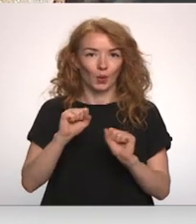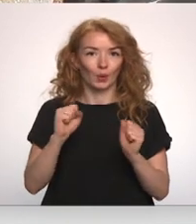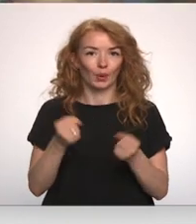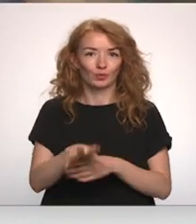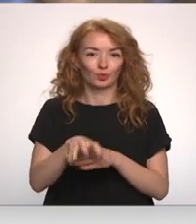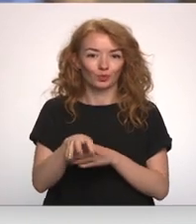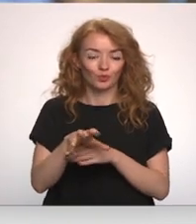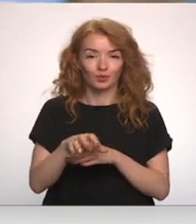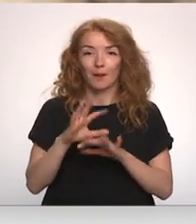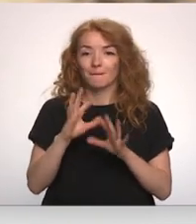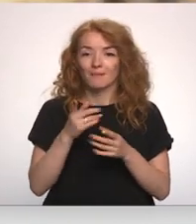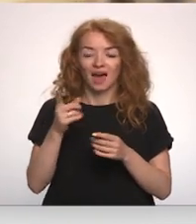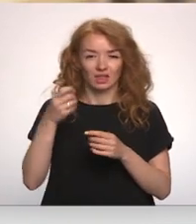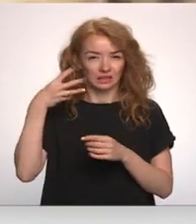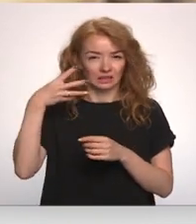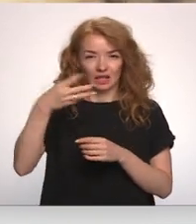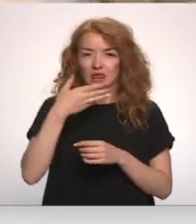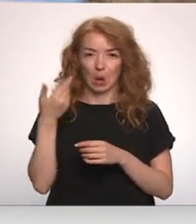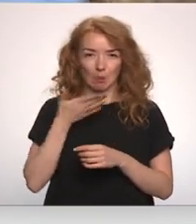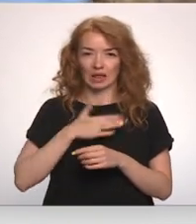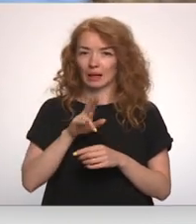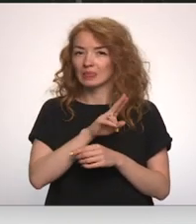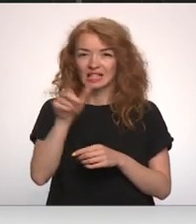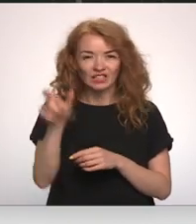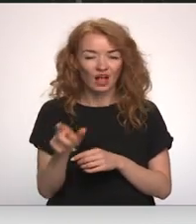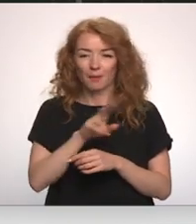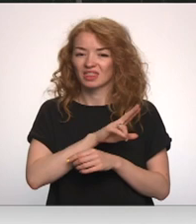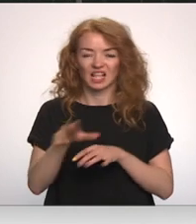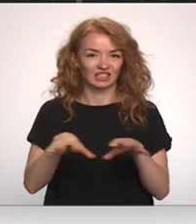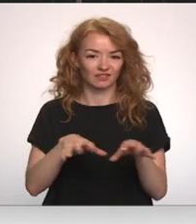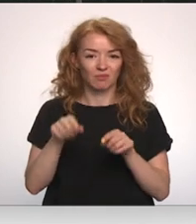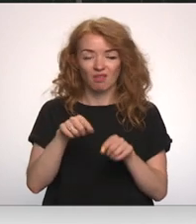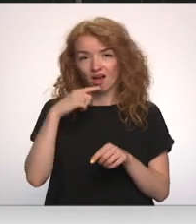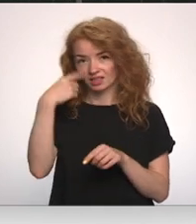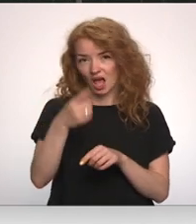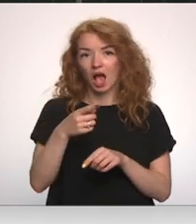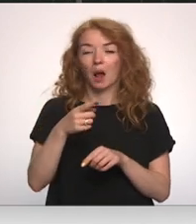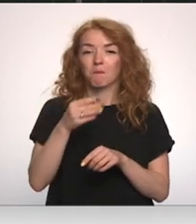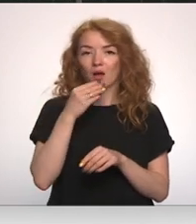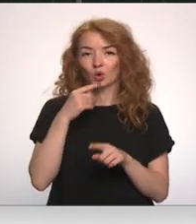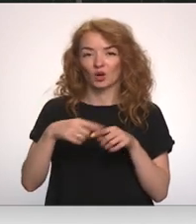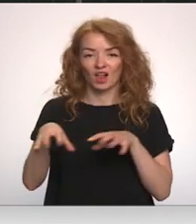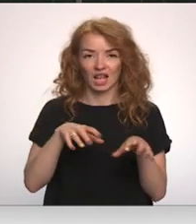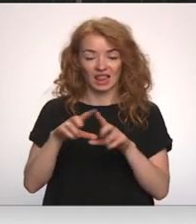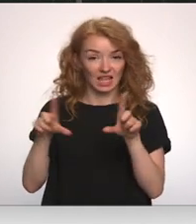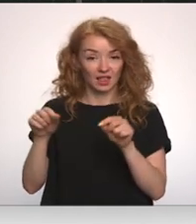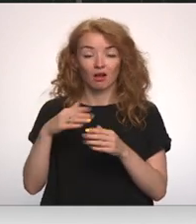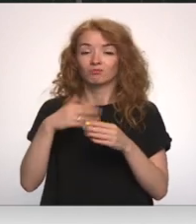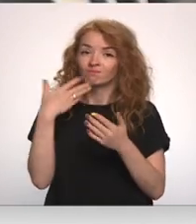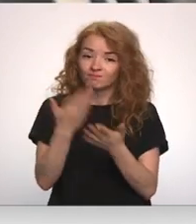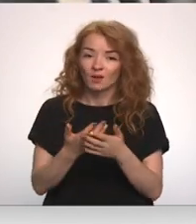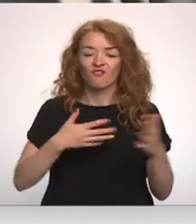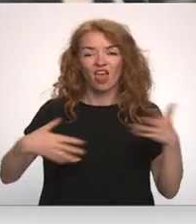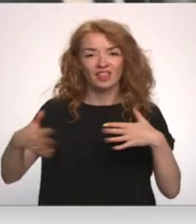vēsu. Tveica noteikti nav nekas patīkams nec lielopiem, nec mājdzīvniekiem, saka pārtiks un veterinārijā dienestā. Lauksaimniekiem iesaka vēdināt